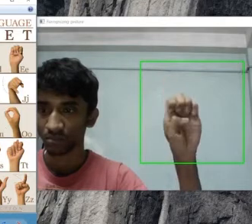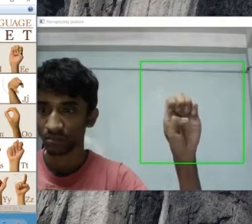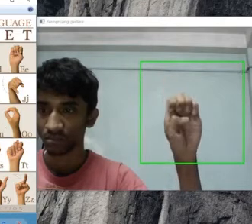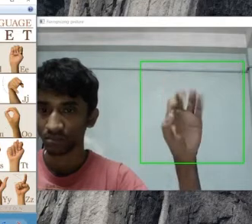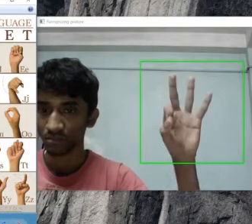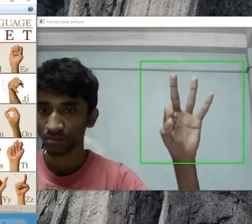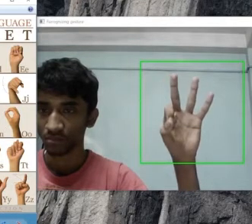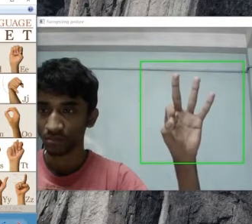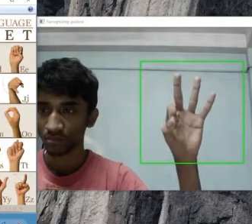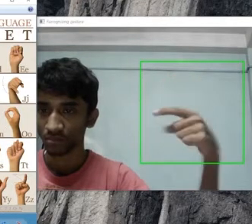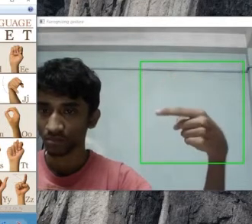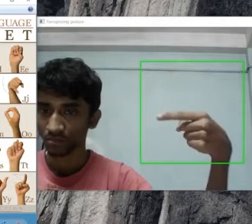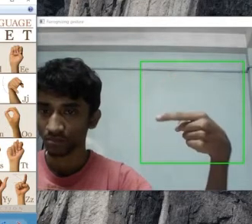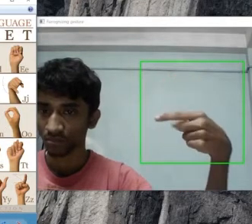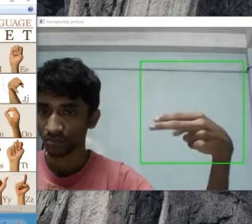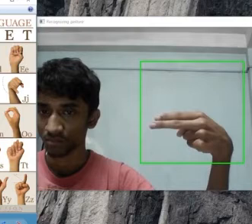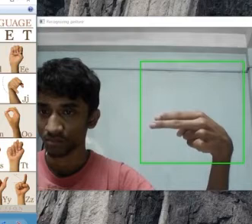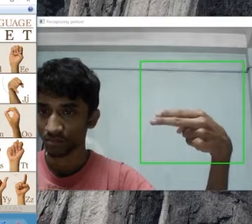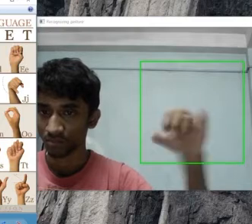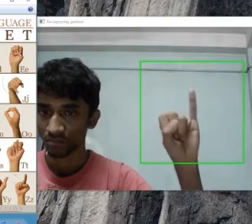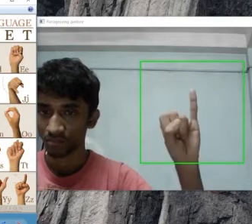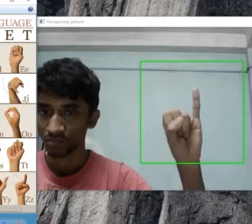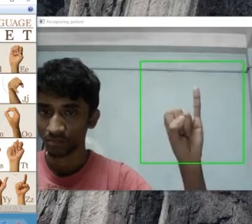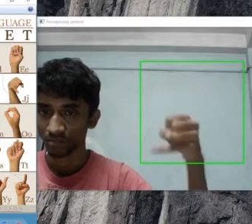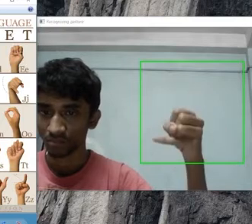Voilà. Vous voyez, il épelle.